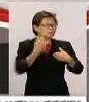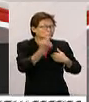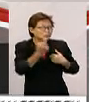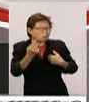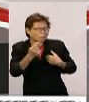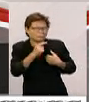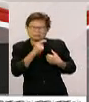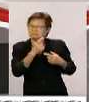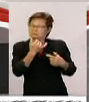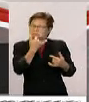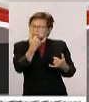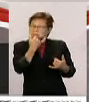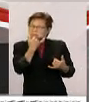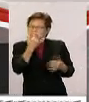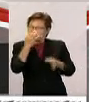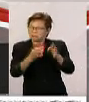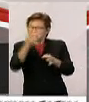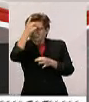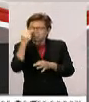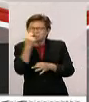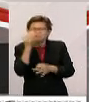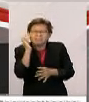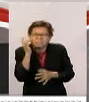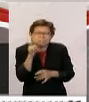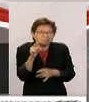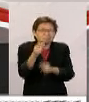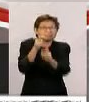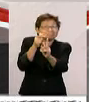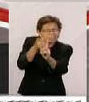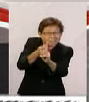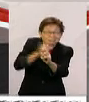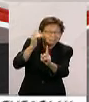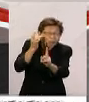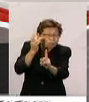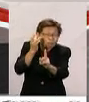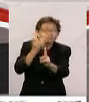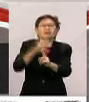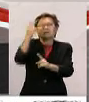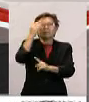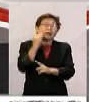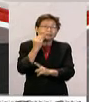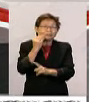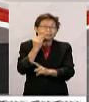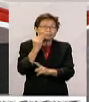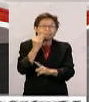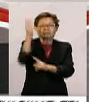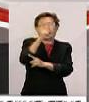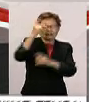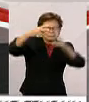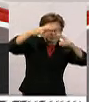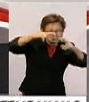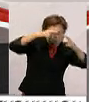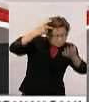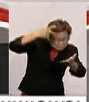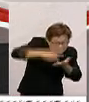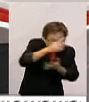yang tidak kena jika Datuk Seri Najib tidak tahu mengenainya, Tun Dr. Mahathir menegaskan kerajaan akan mengesan dalang itu dan